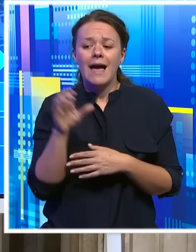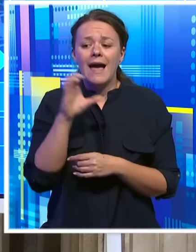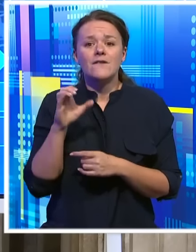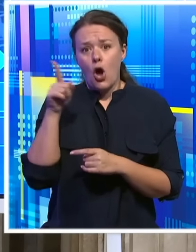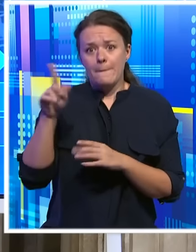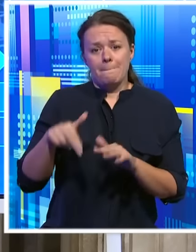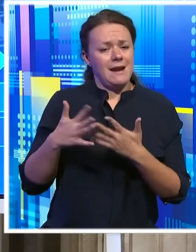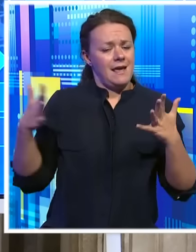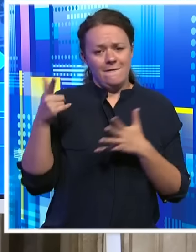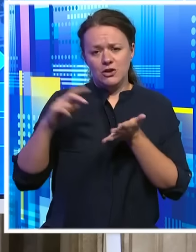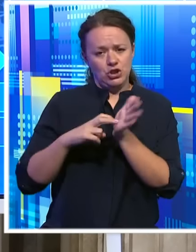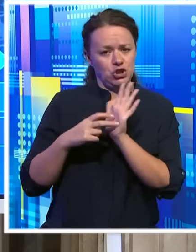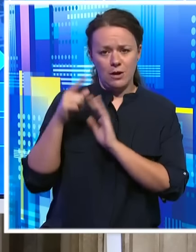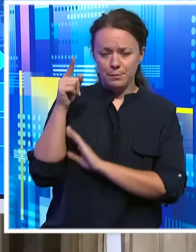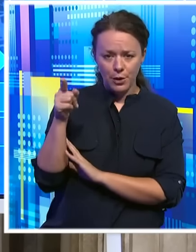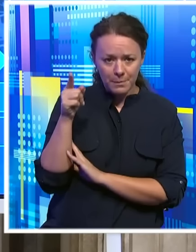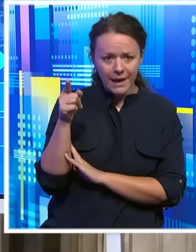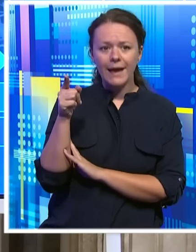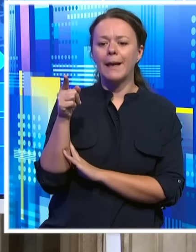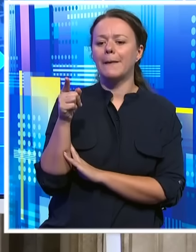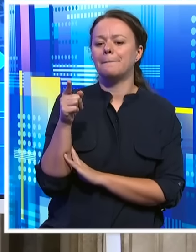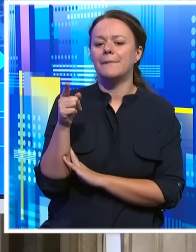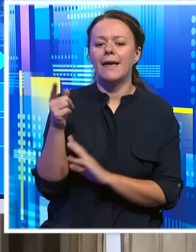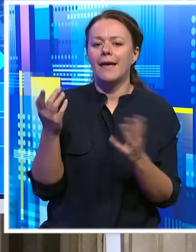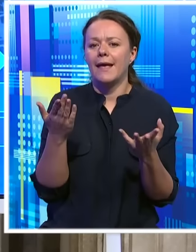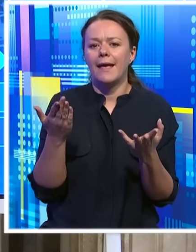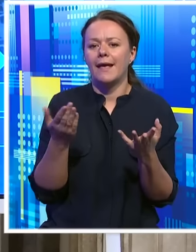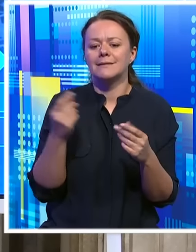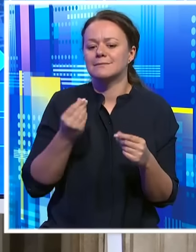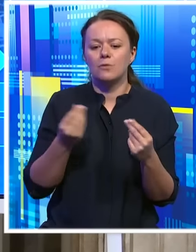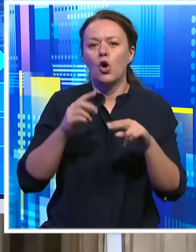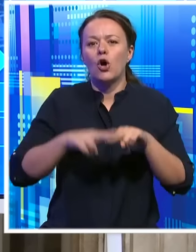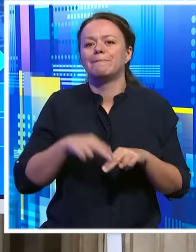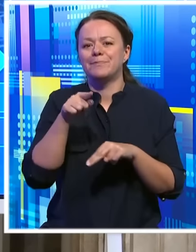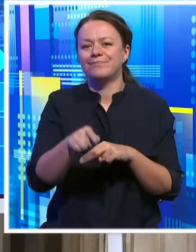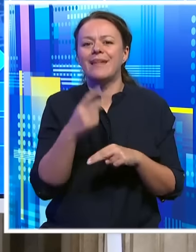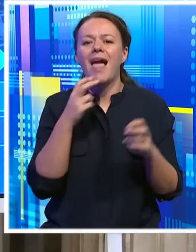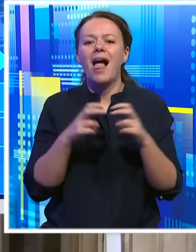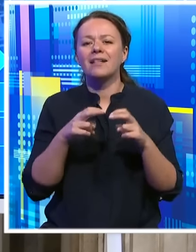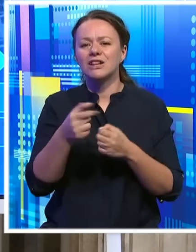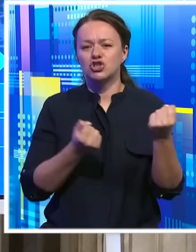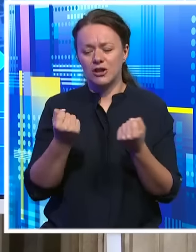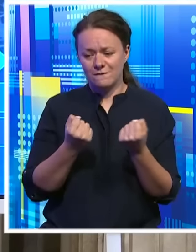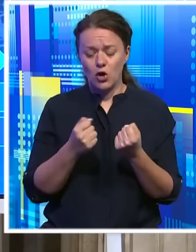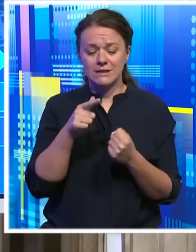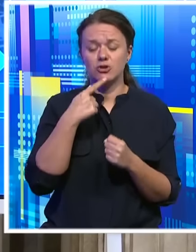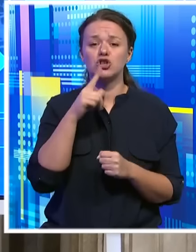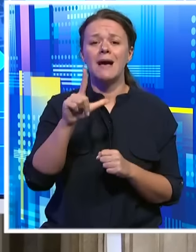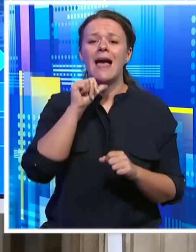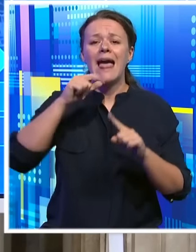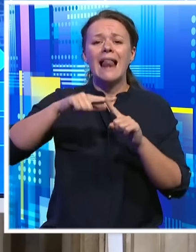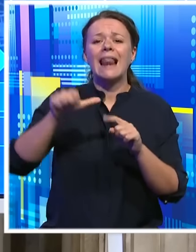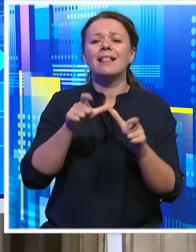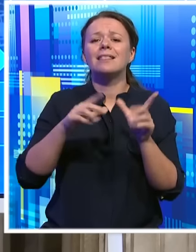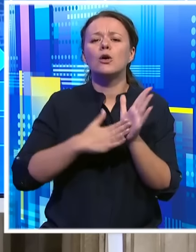i najveću potrebu upravo zbog opstanka električnih vozila. Želim da vam kažem da litijum spada u kritične